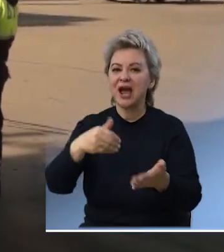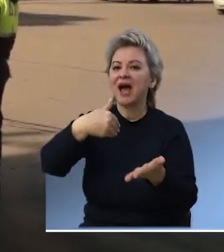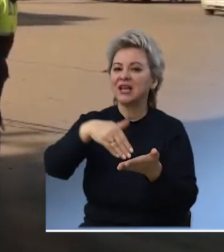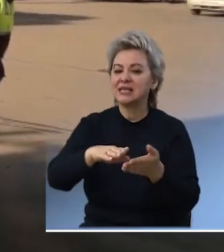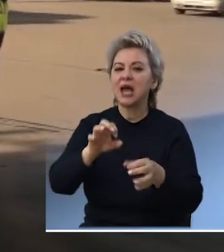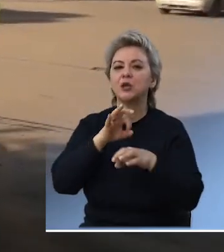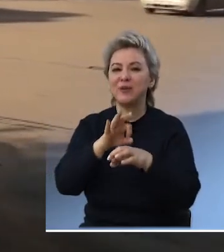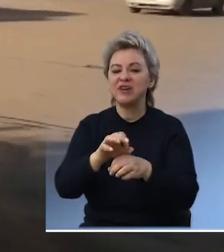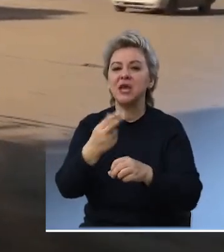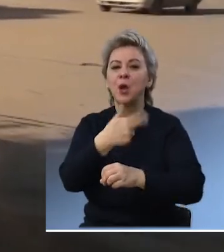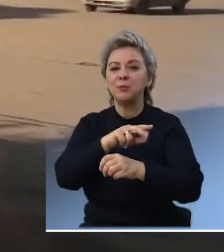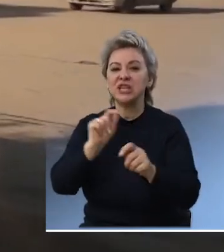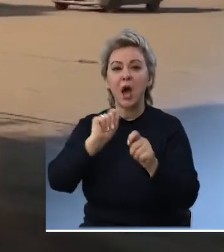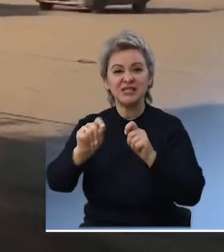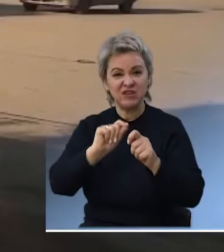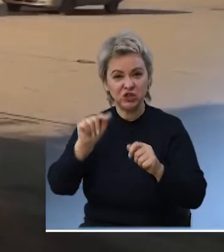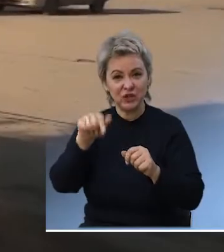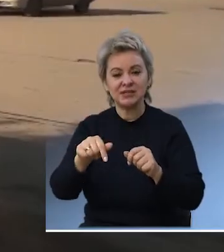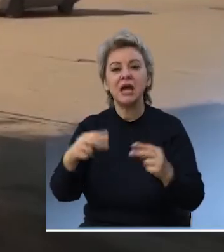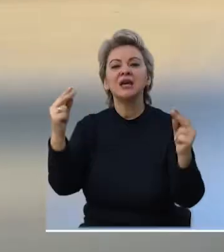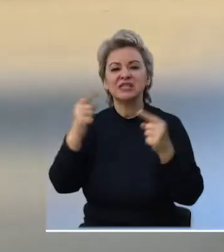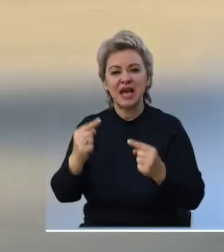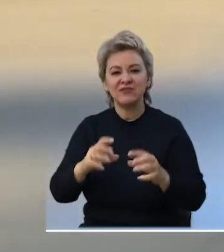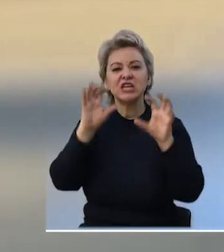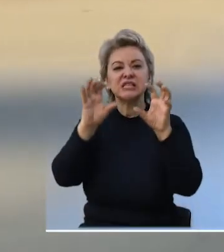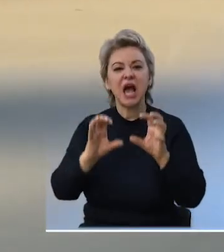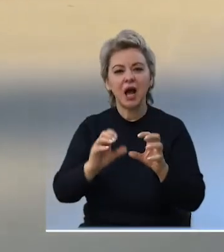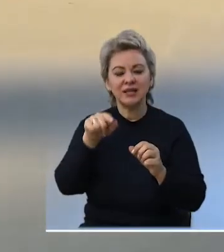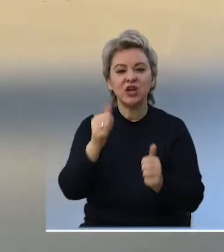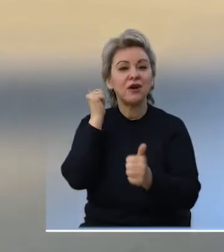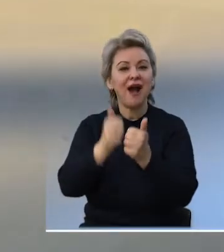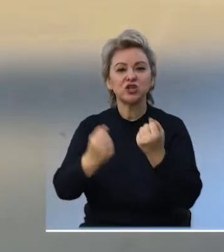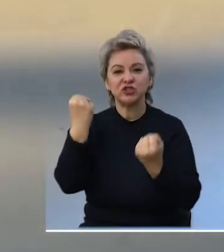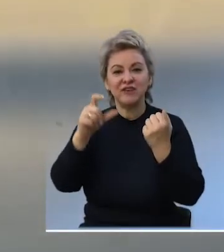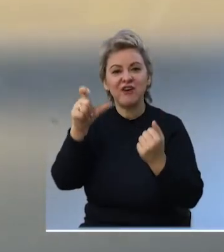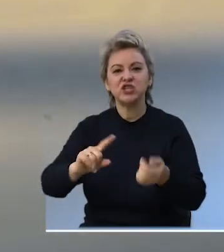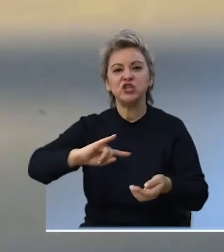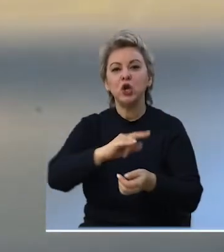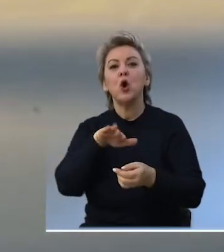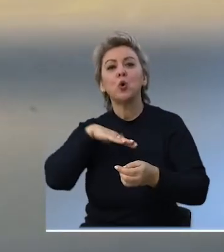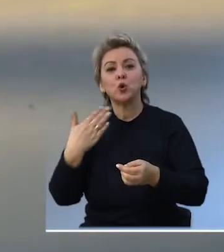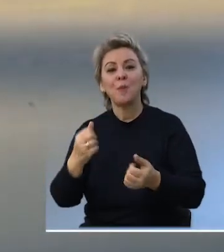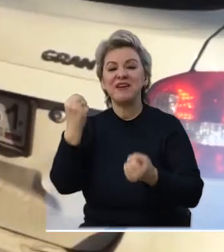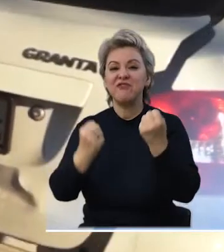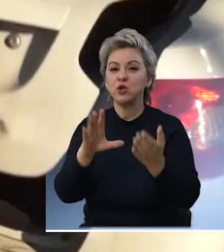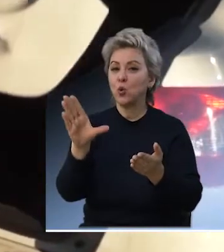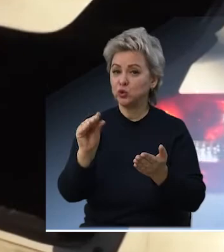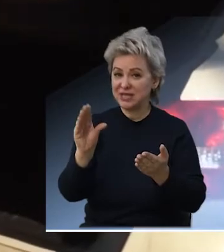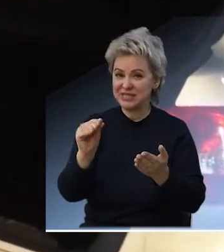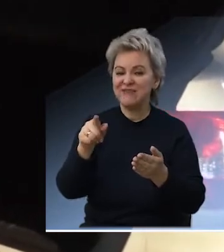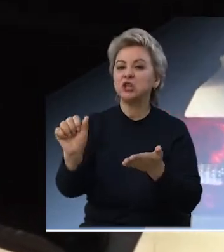двое отказались от прохождения освидетельствования. В соответствии с законодательством, каждый водитель такси, кроме